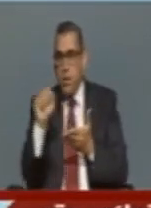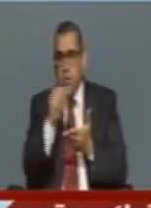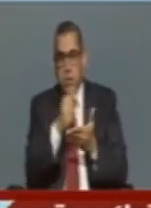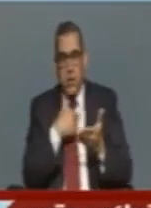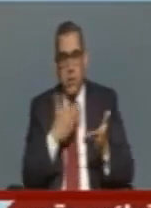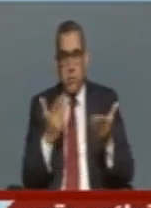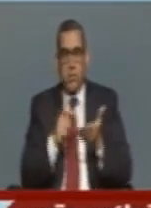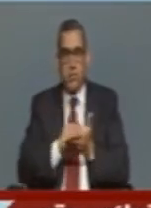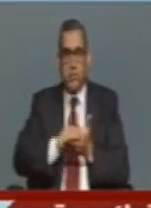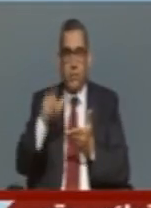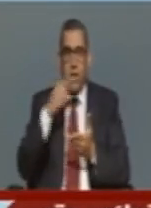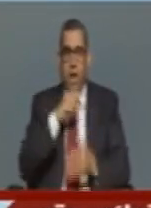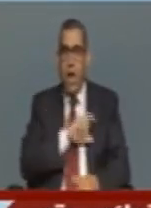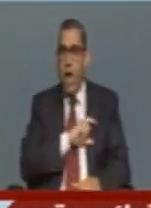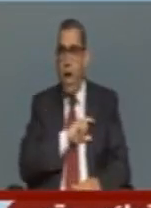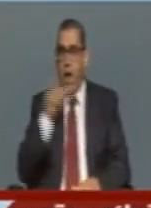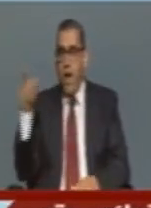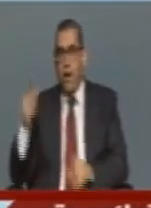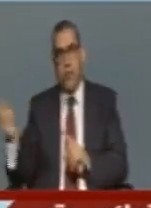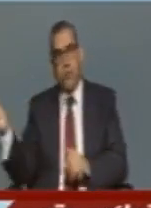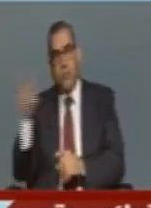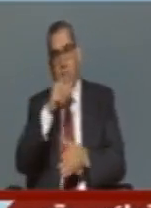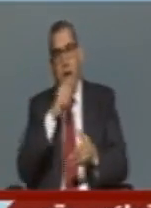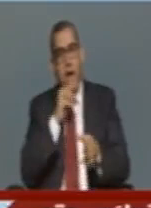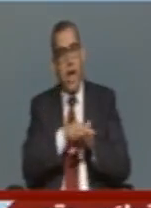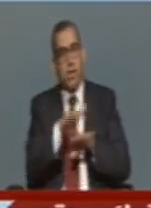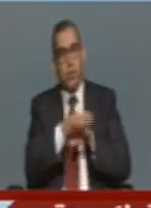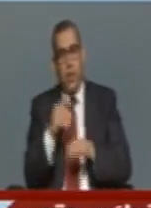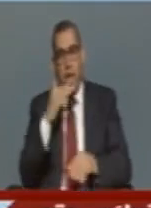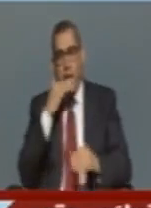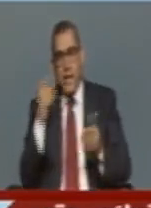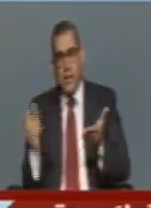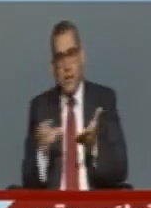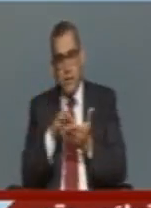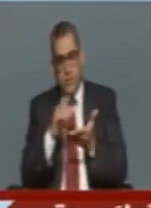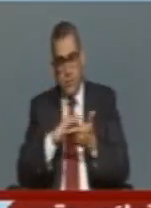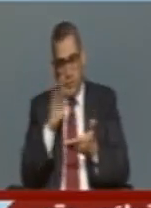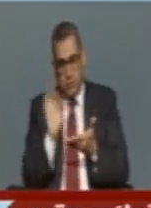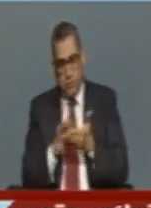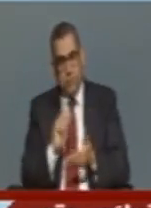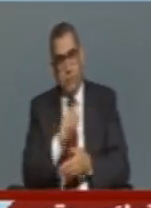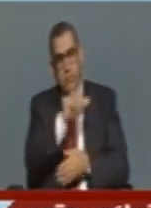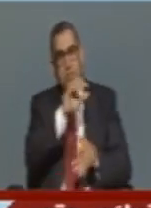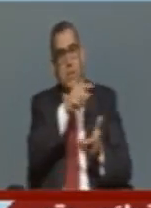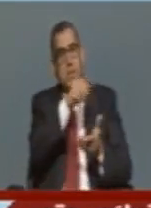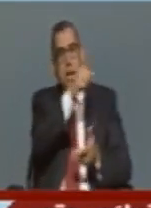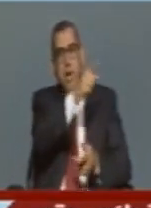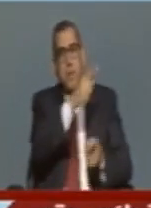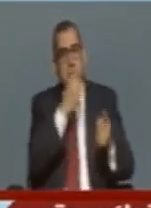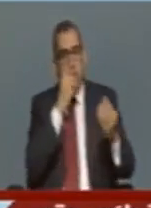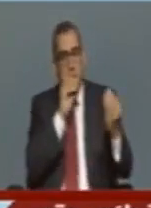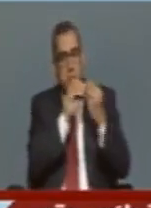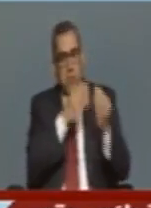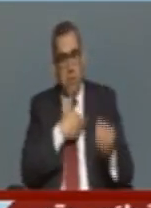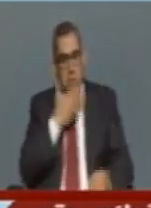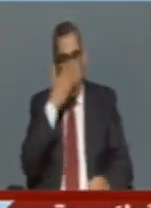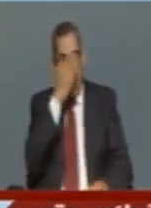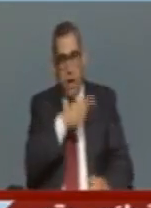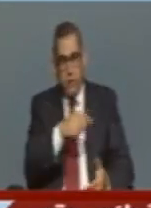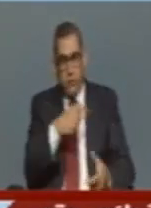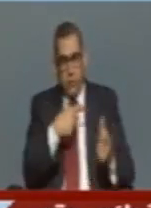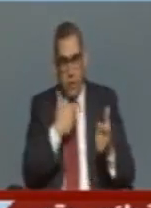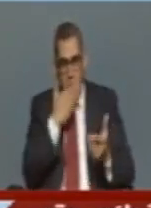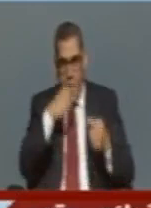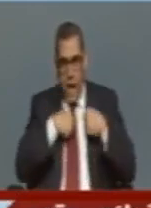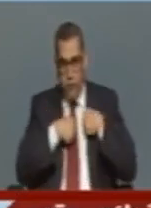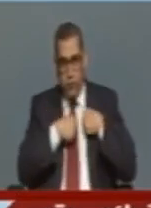القاهرة ابعتها اسوان على البريد على التابلت للمعلم. الجزء الثاني والاهم ان احنا عملنا